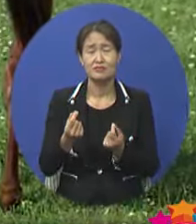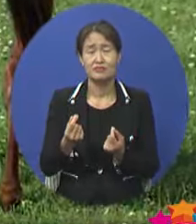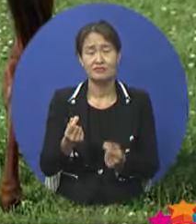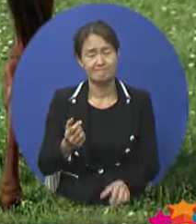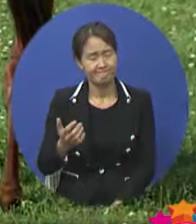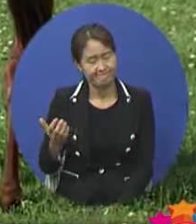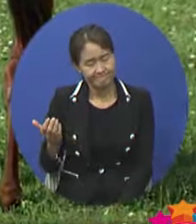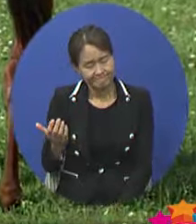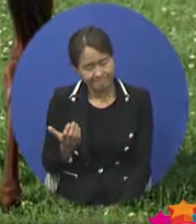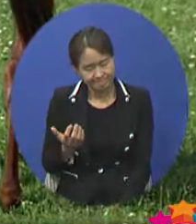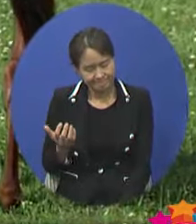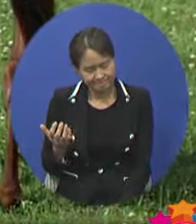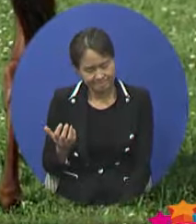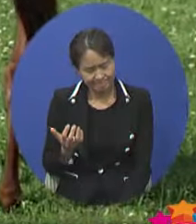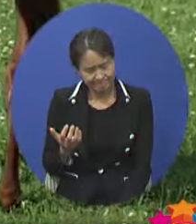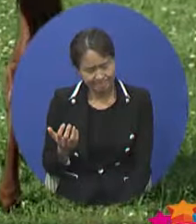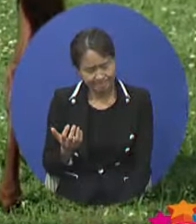아픔의